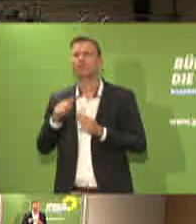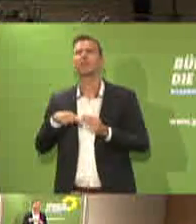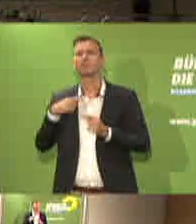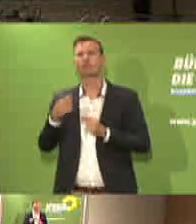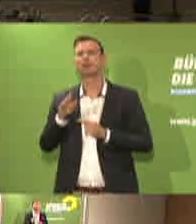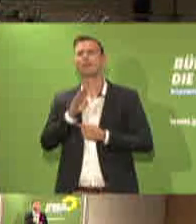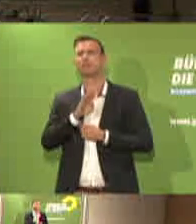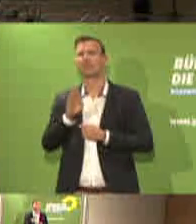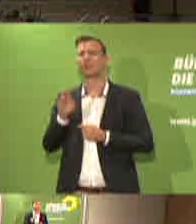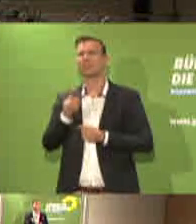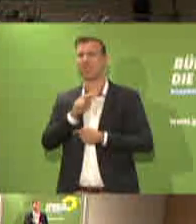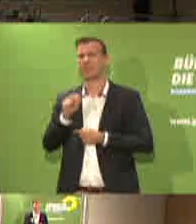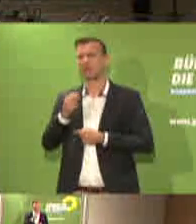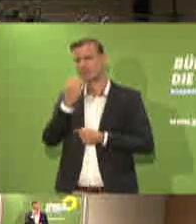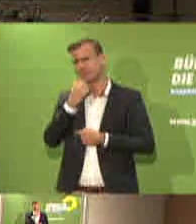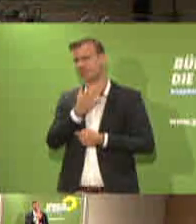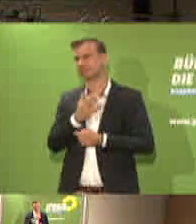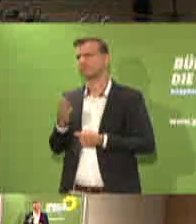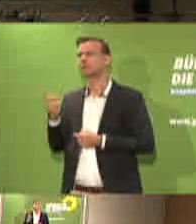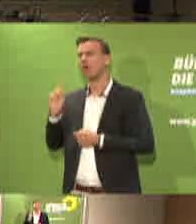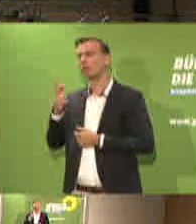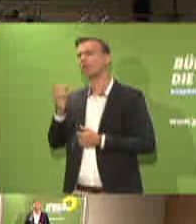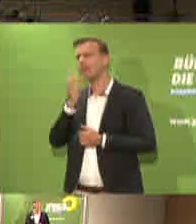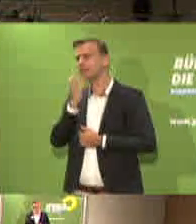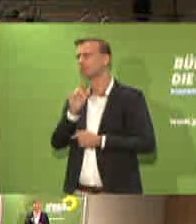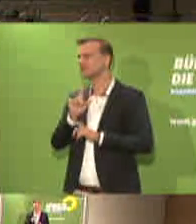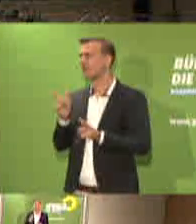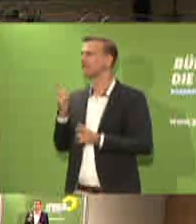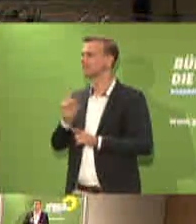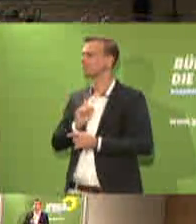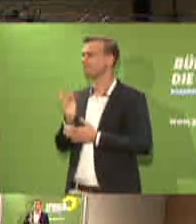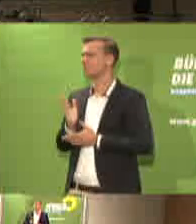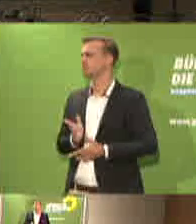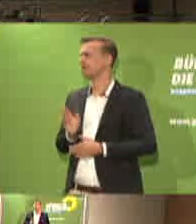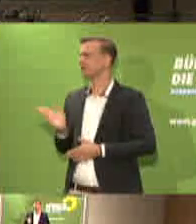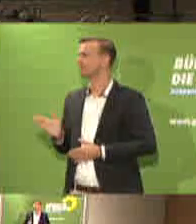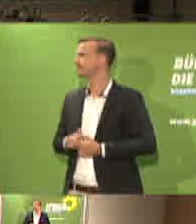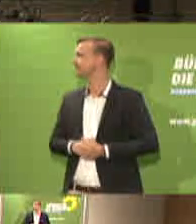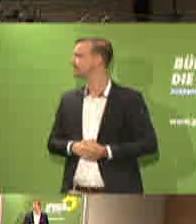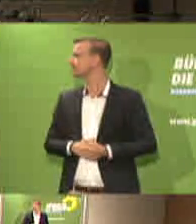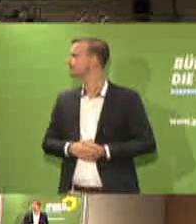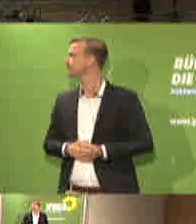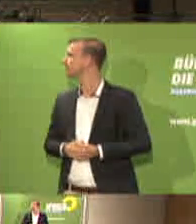Barbara Nagib nach oben bitten, die ebenfalls 3 Minuten Zeit hat, sich vorzustellen.